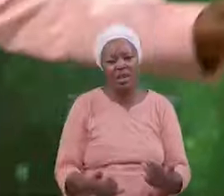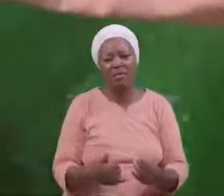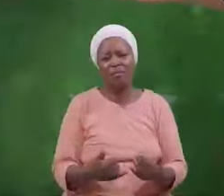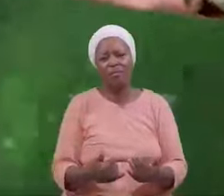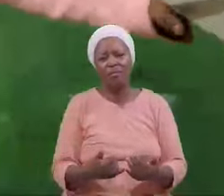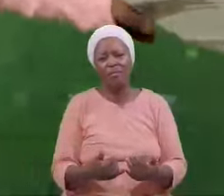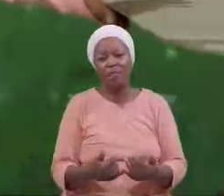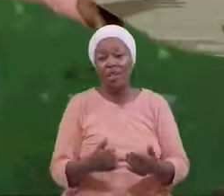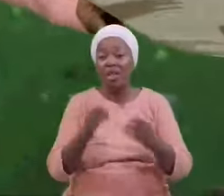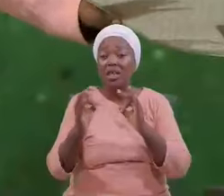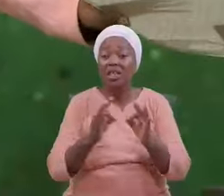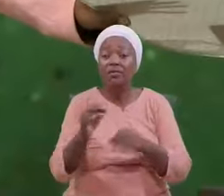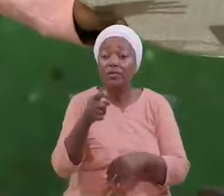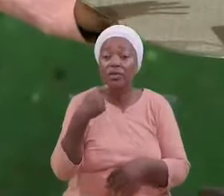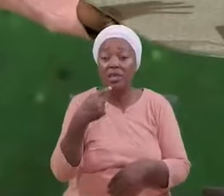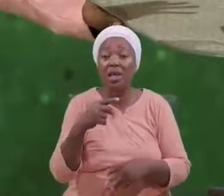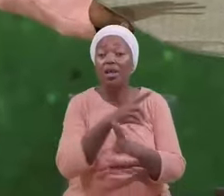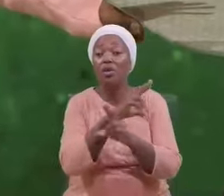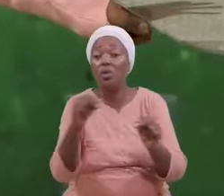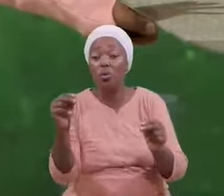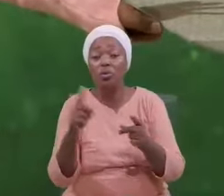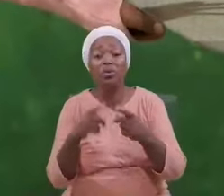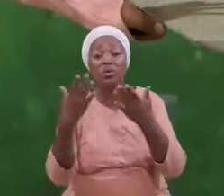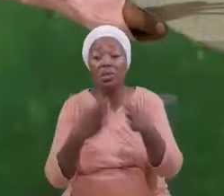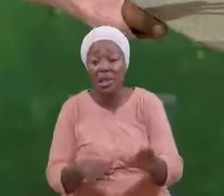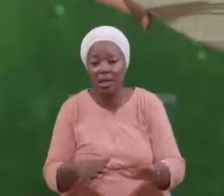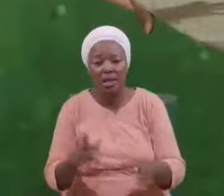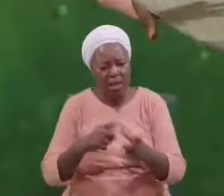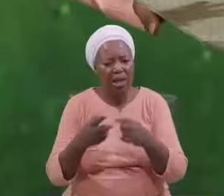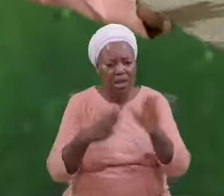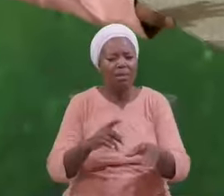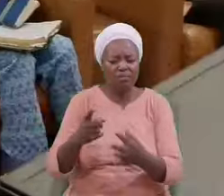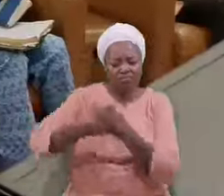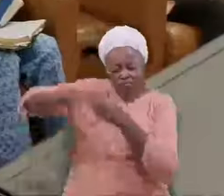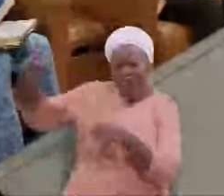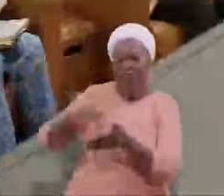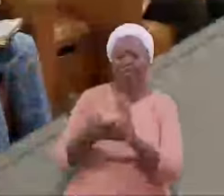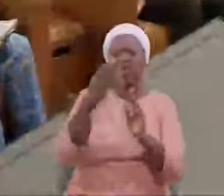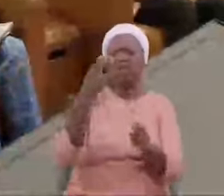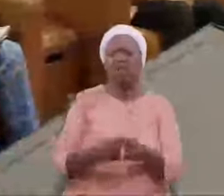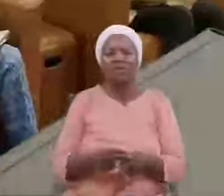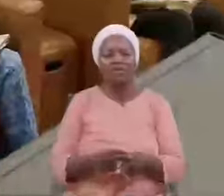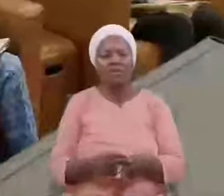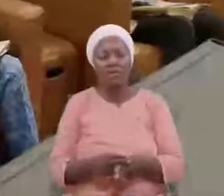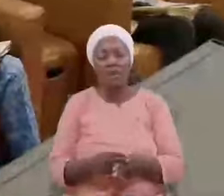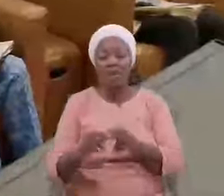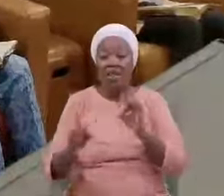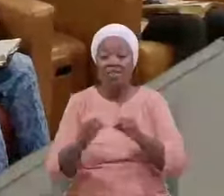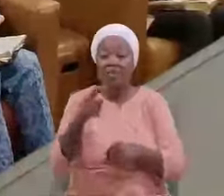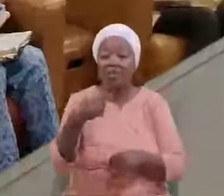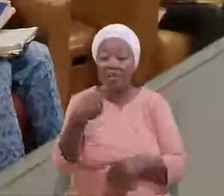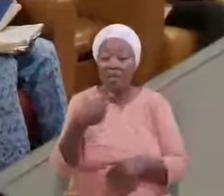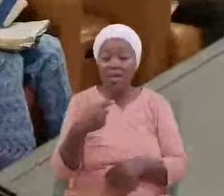dis non à la mort va fuir. Si tu dis non au